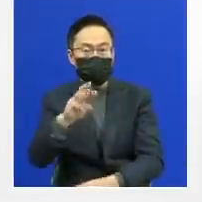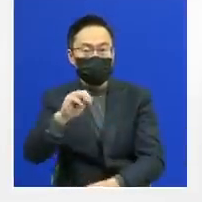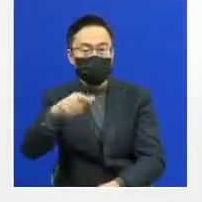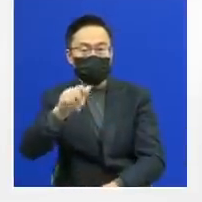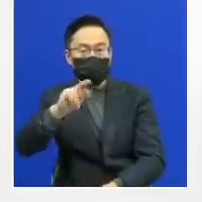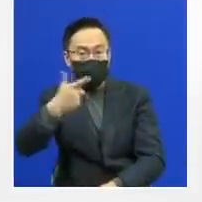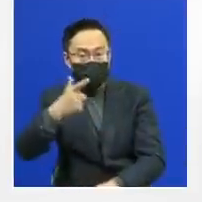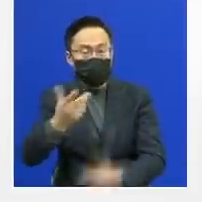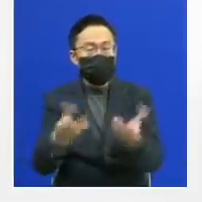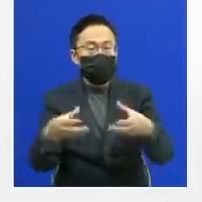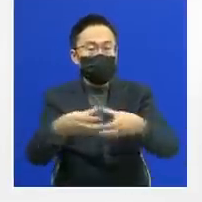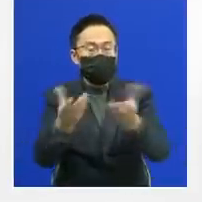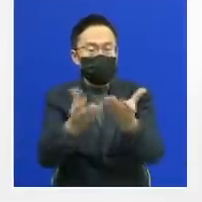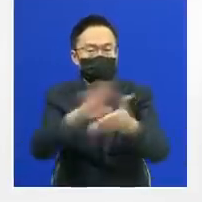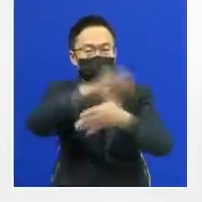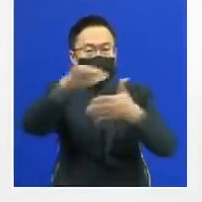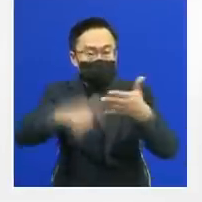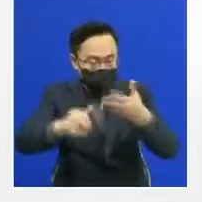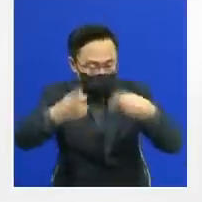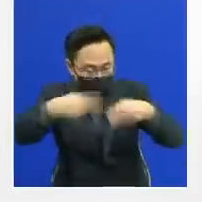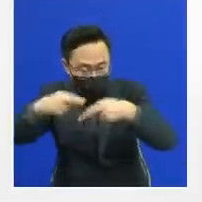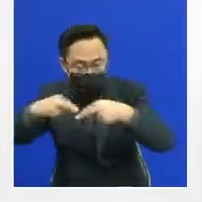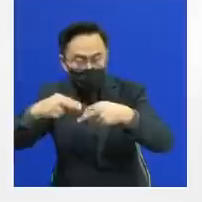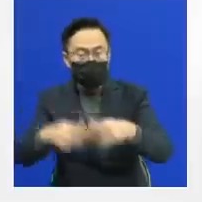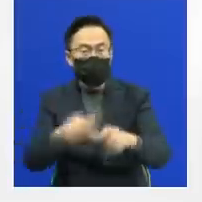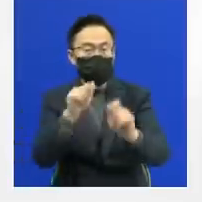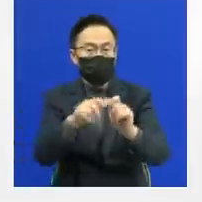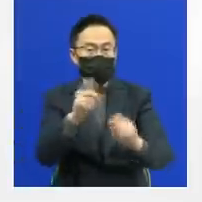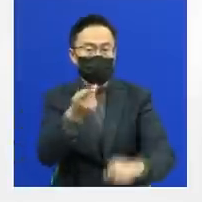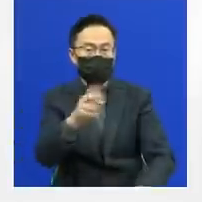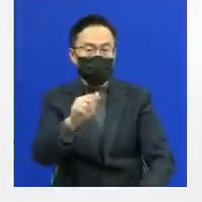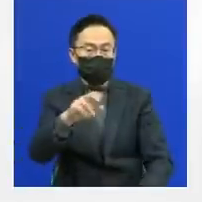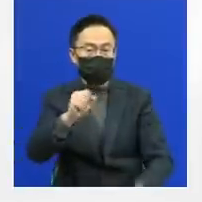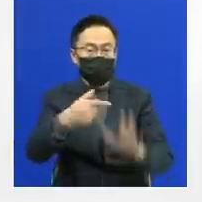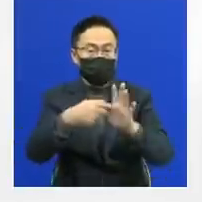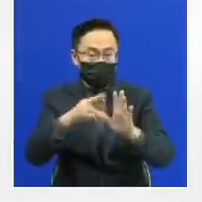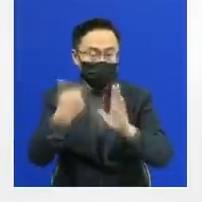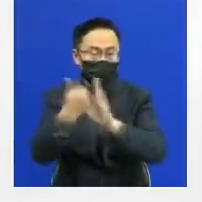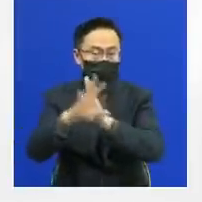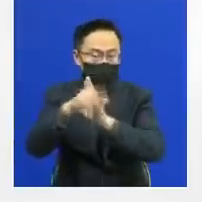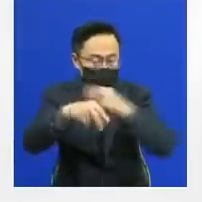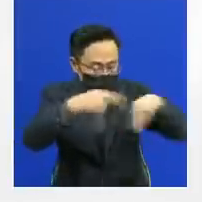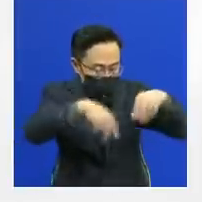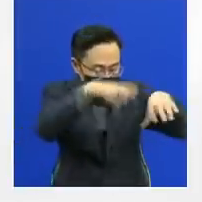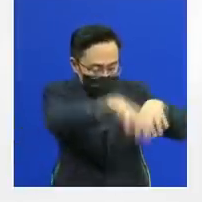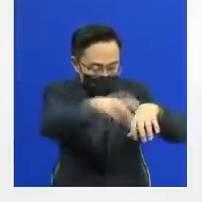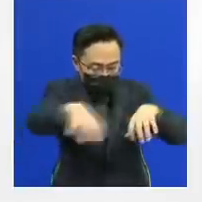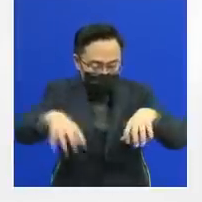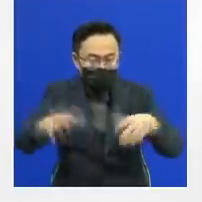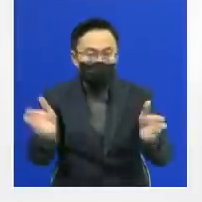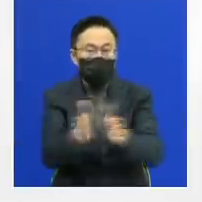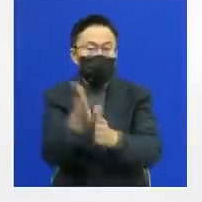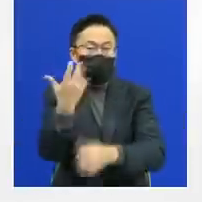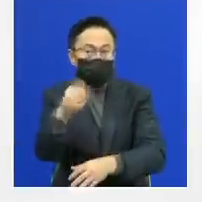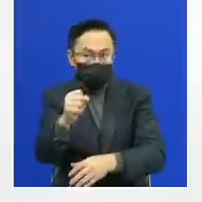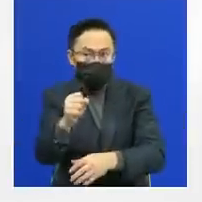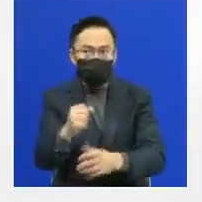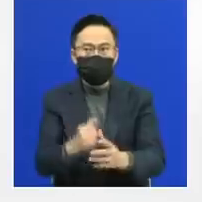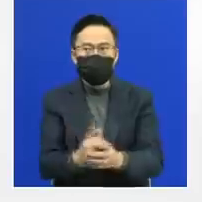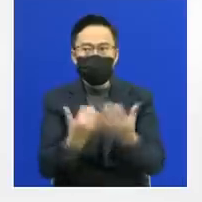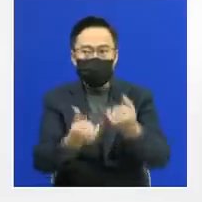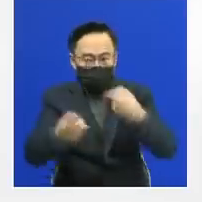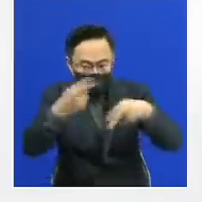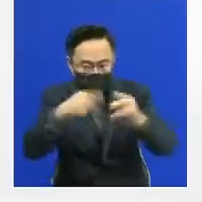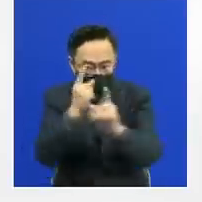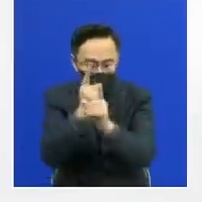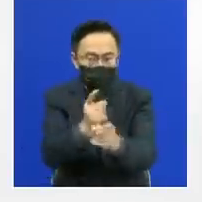ในท้องที่อำเภอคอนสารจังหวัดชัยภูมิ10จุดรายละเอียดปรากฏตามวันเพจของหน่วยป้